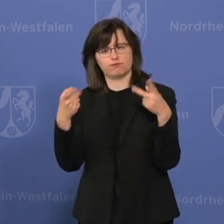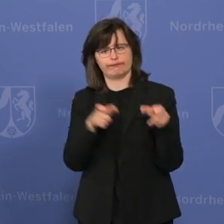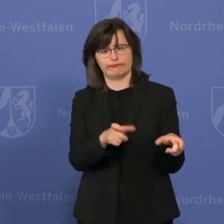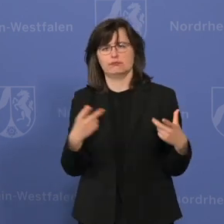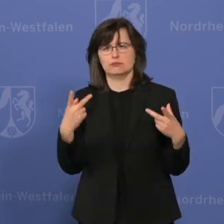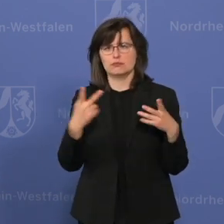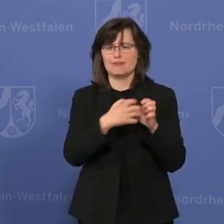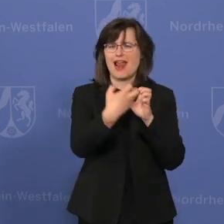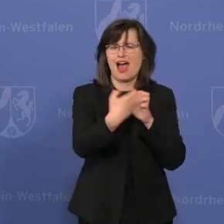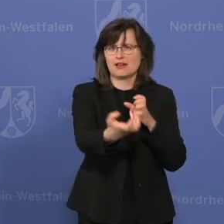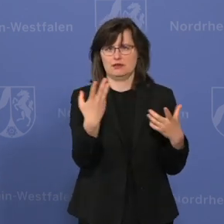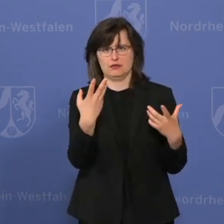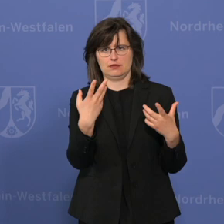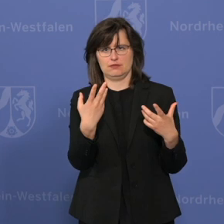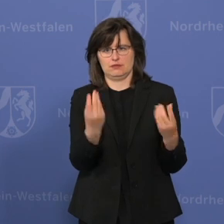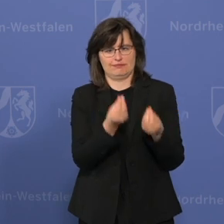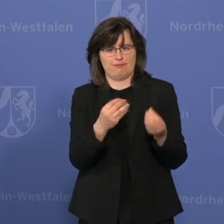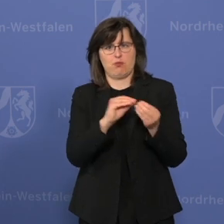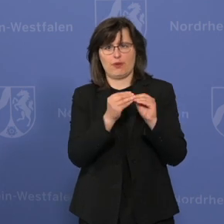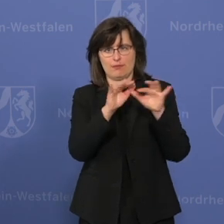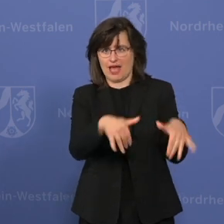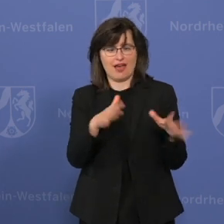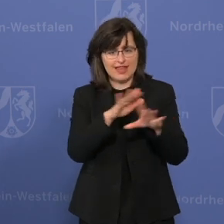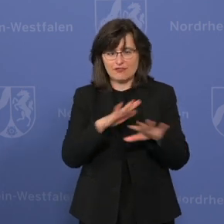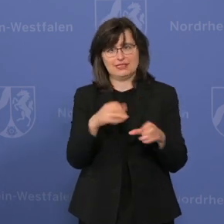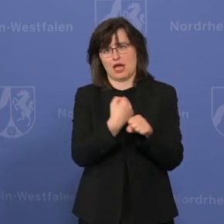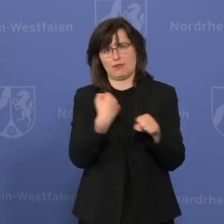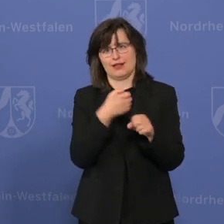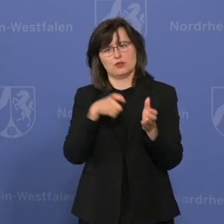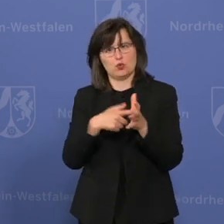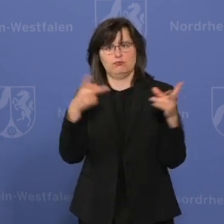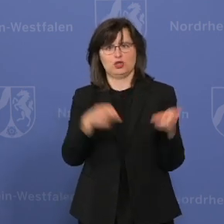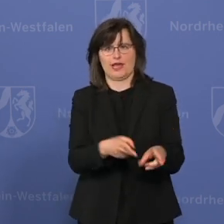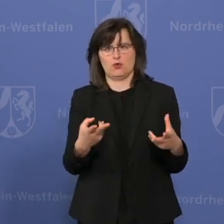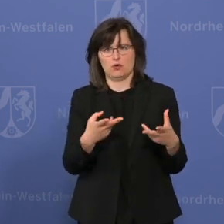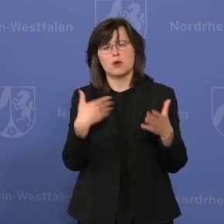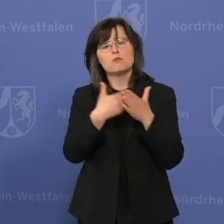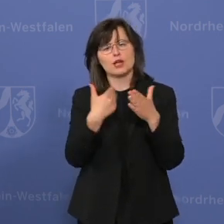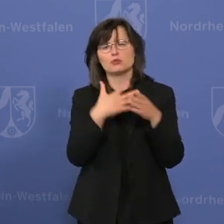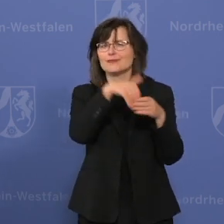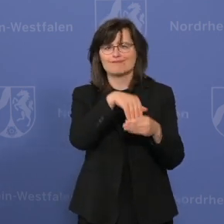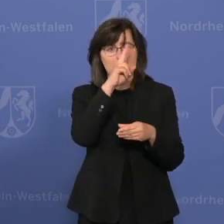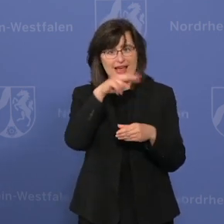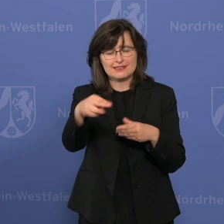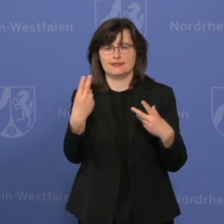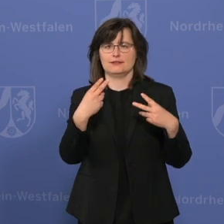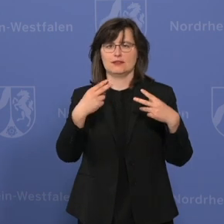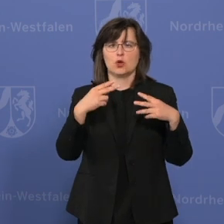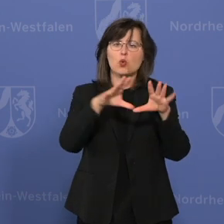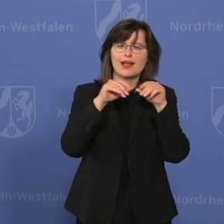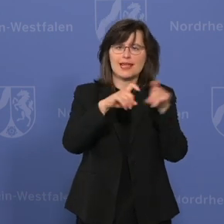betroffen sind und nicht arbeiten dürfen. Das gilt beispielsweise für die Messen sowie Unternehmen in den Sektoren Gastronomie,